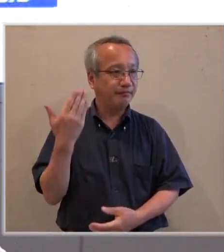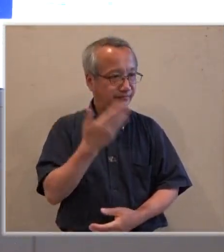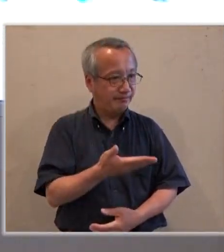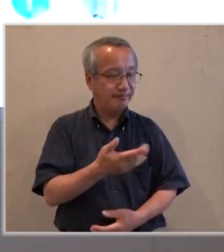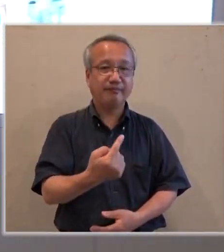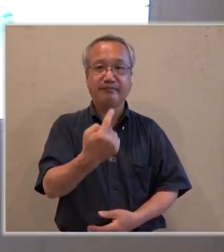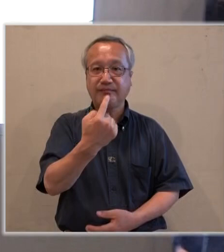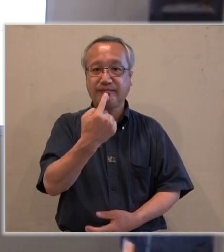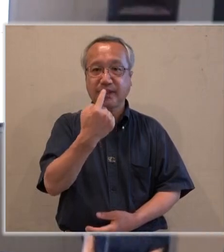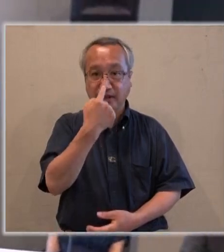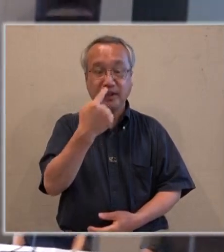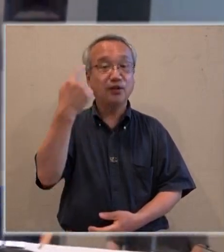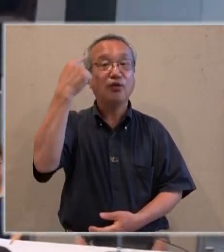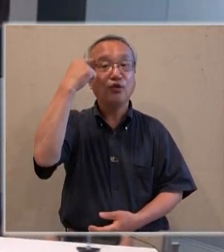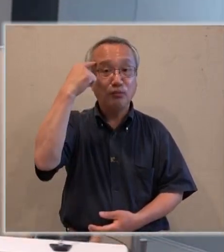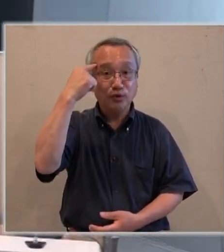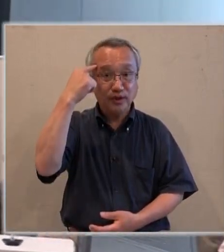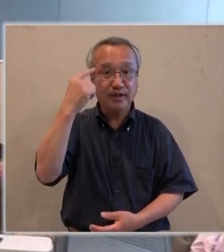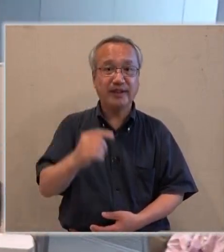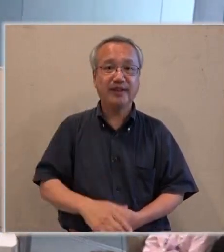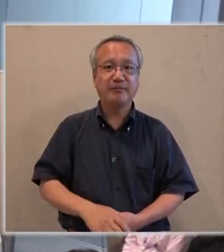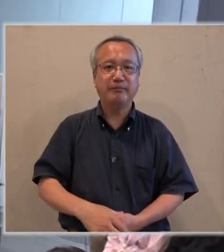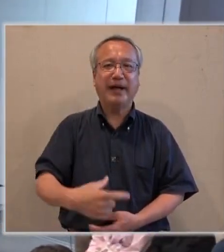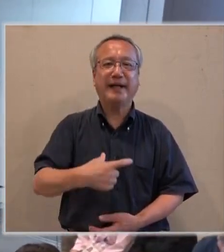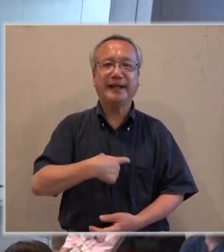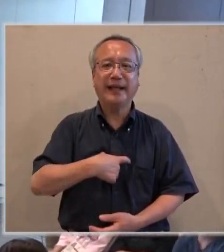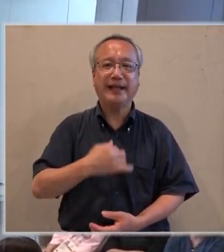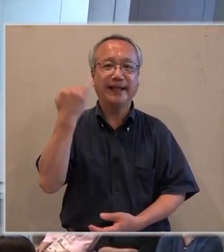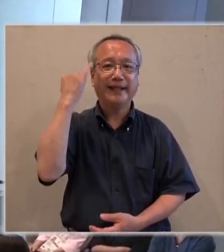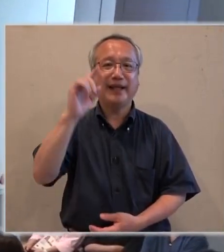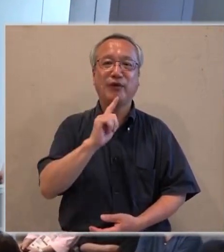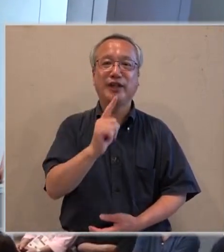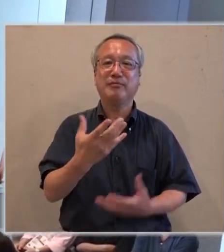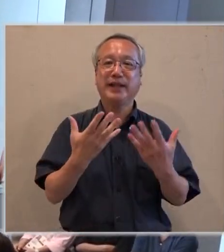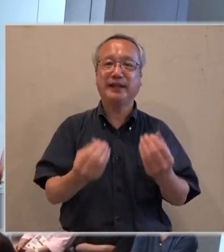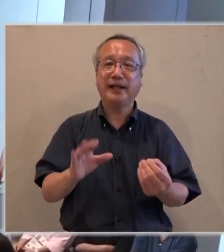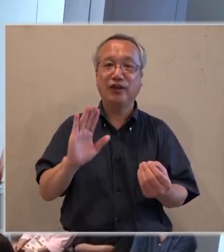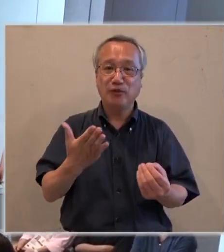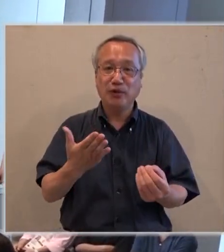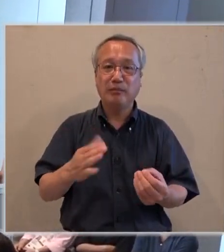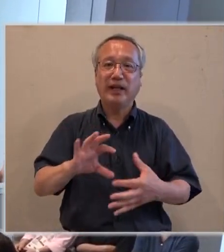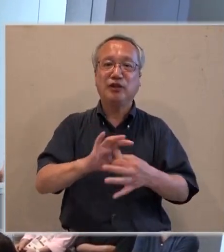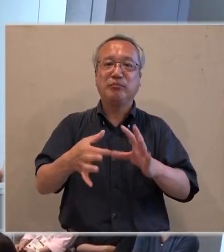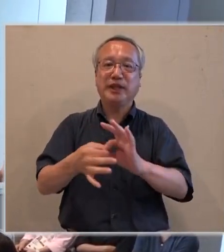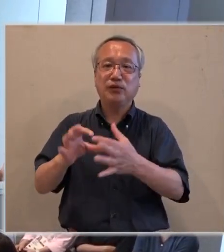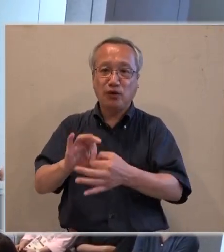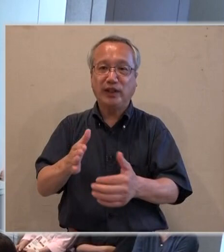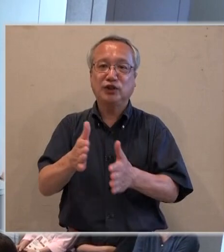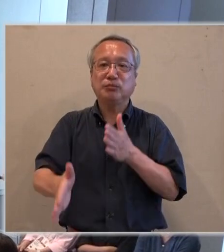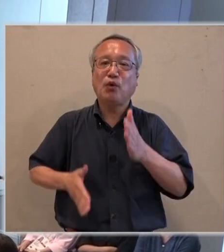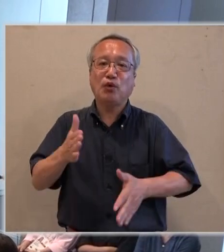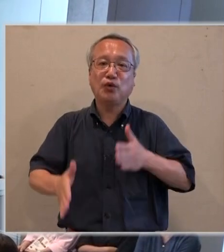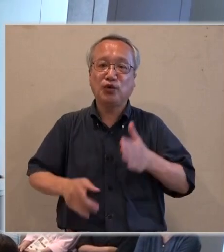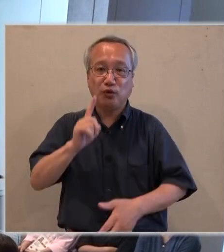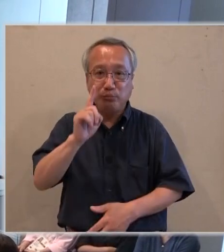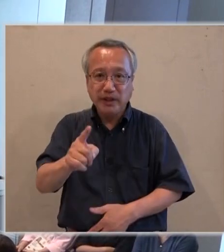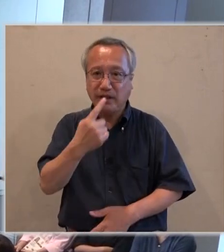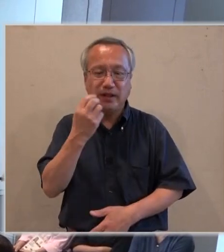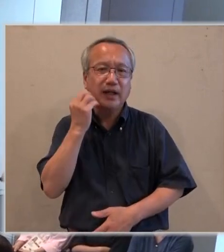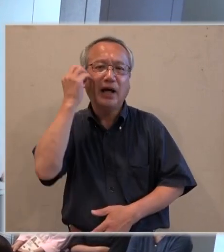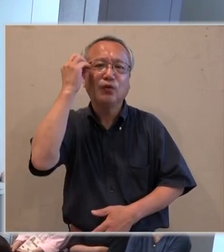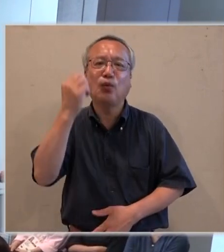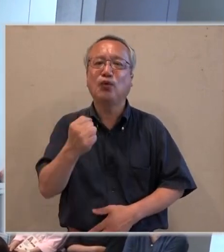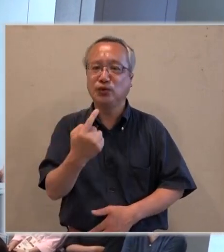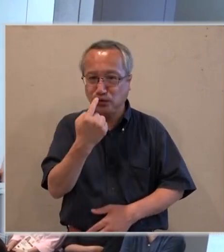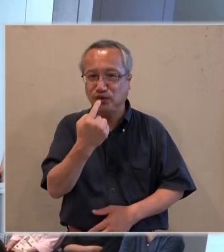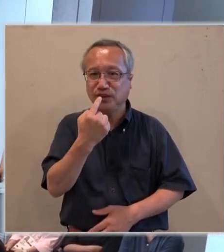に今ちょっと嫌な意見はしてるけど、やはりオリンピックとかスポーツとか見てても感動する人間ではあるんです